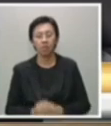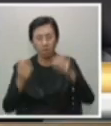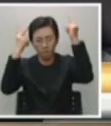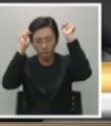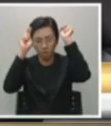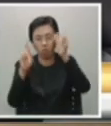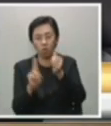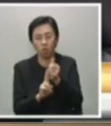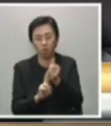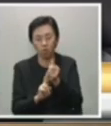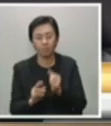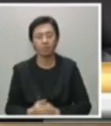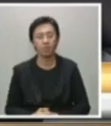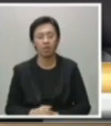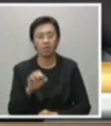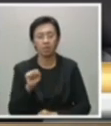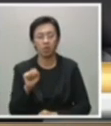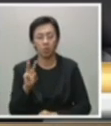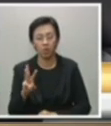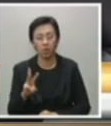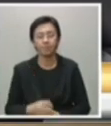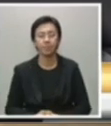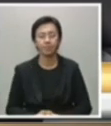นตรีสว.